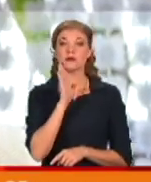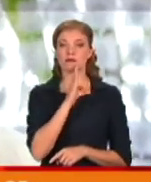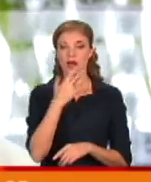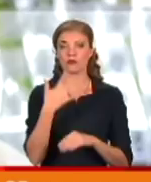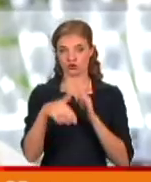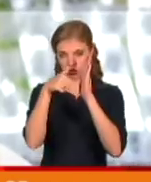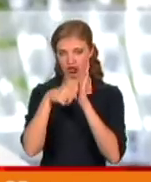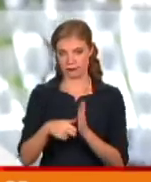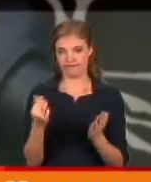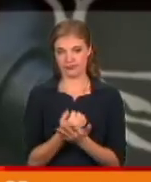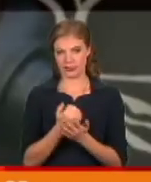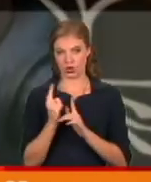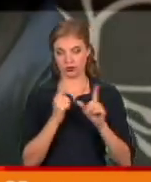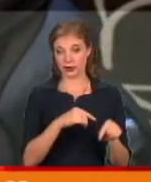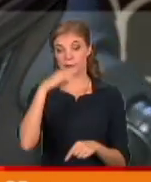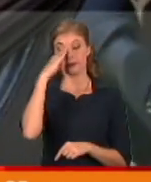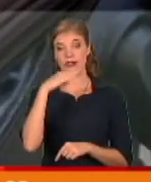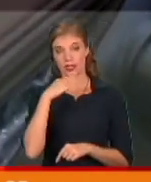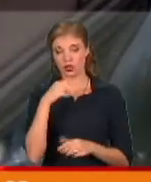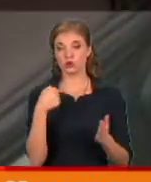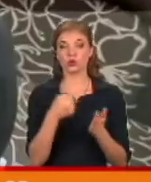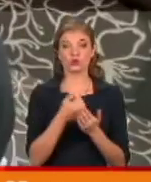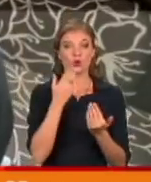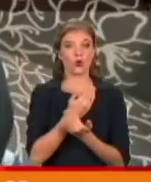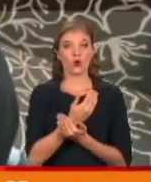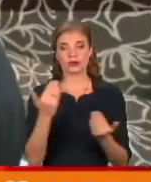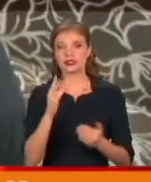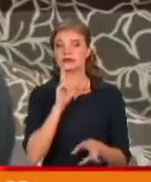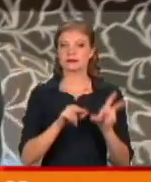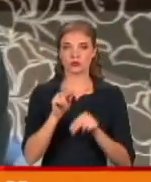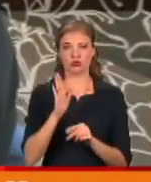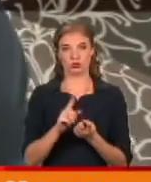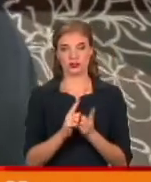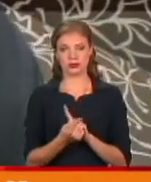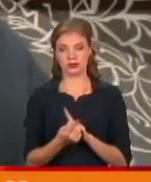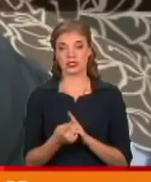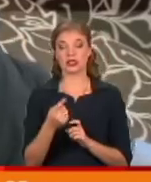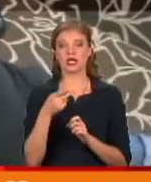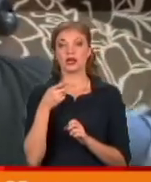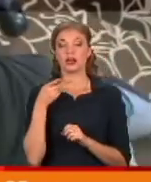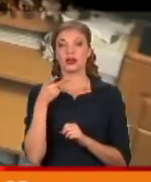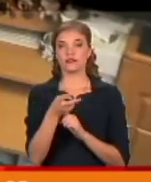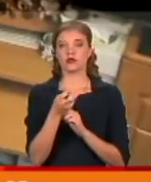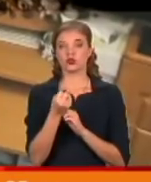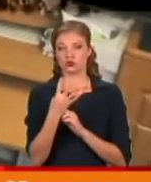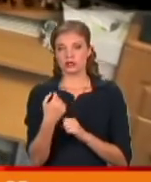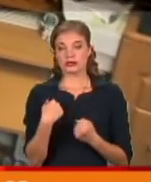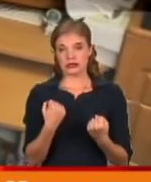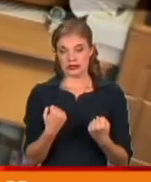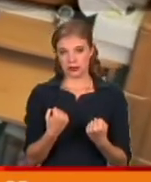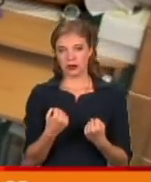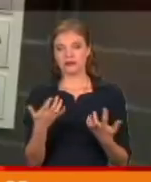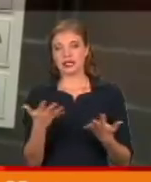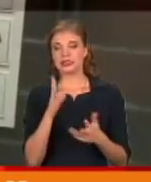вже півроку на заробітках. Тато Сашко до останнього сподівався на зміни. Після 14 ще тримався,